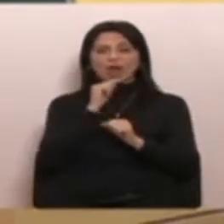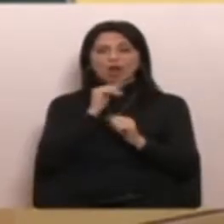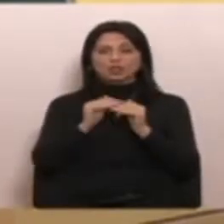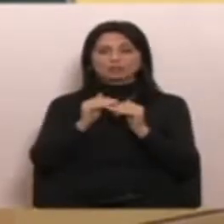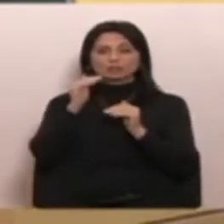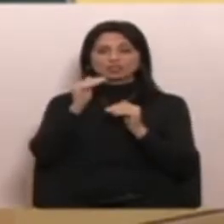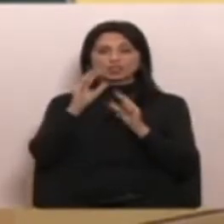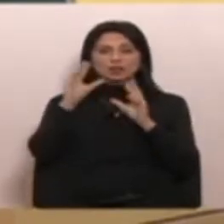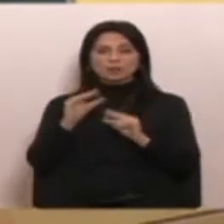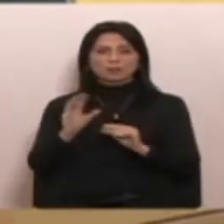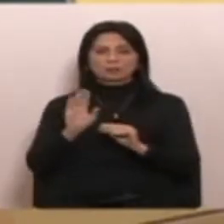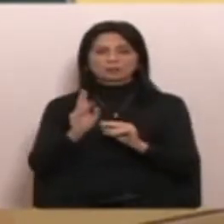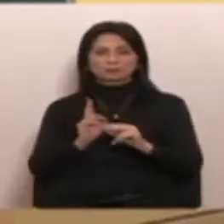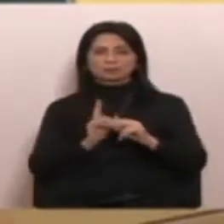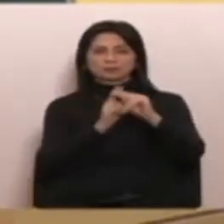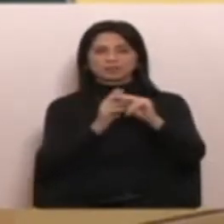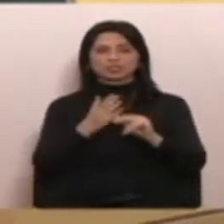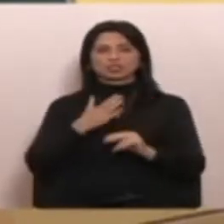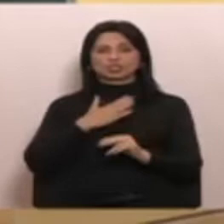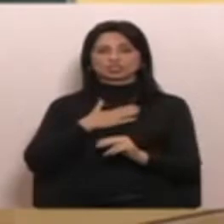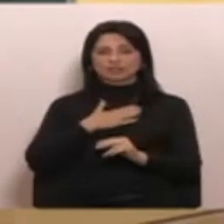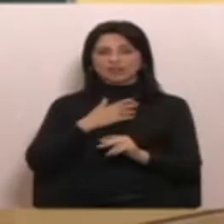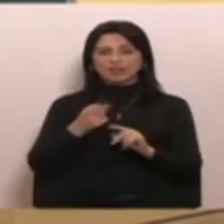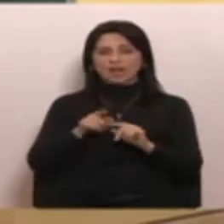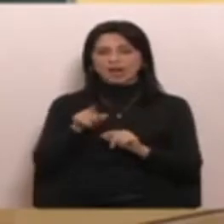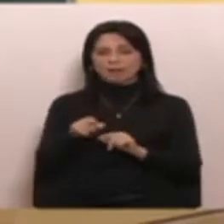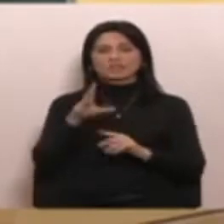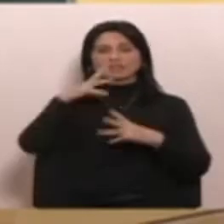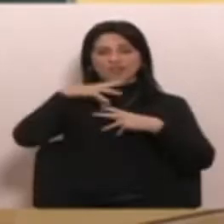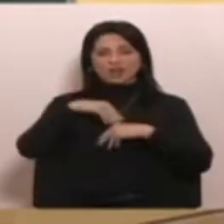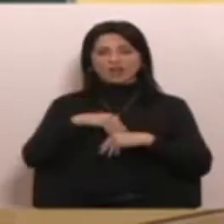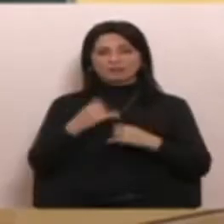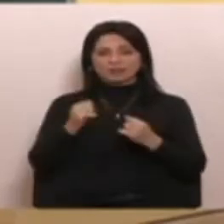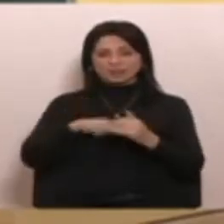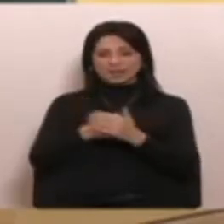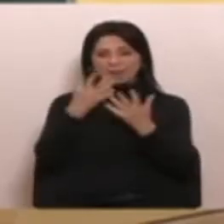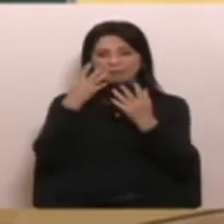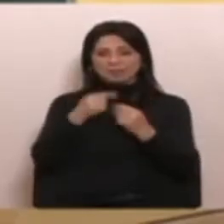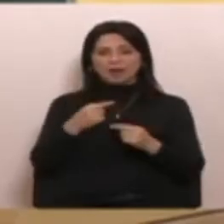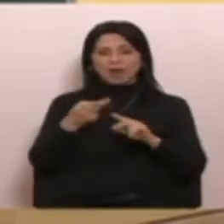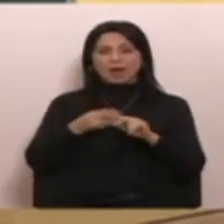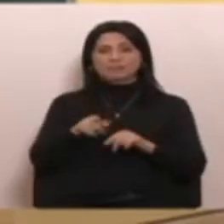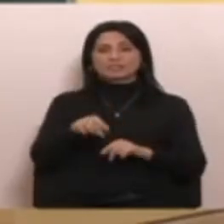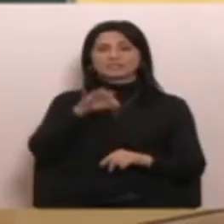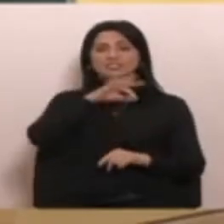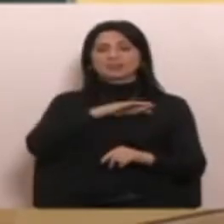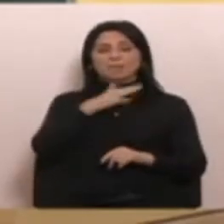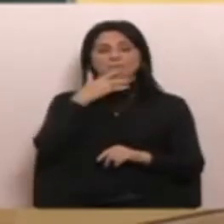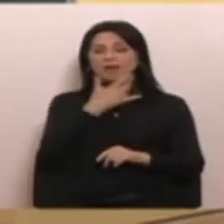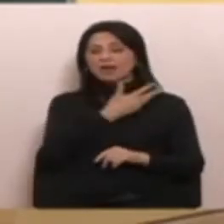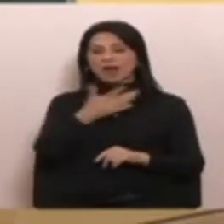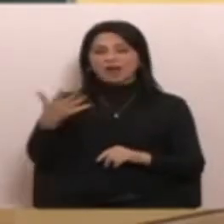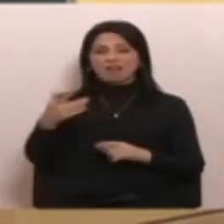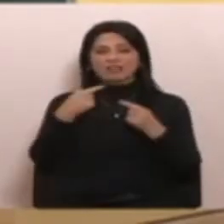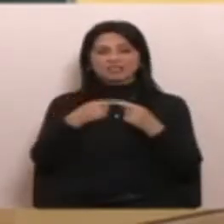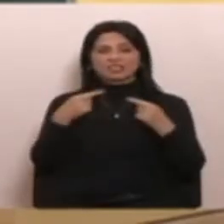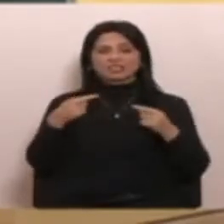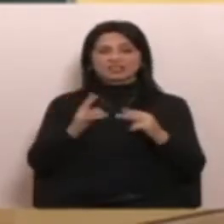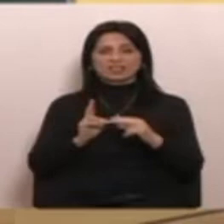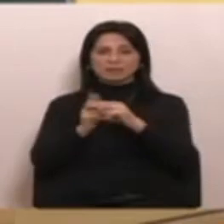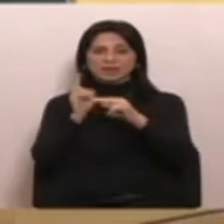შენელება და ჩვენ ამას ვახერხებთ დღემდე, ამისთვის ვიყენებთ მრავალ სხვადასხვა